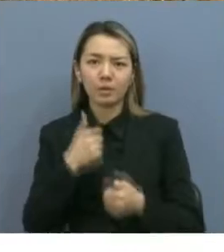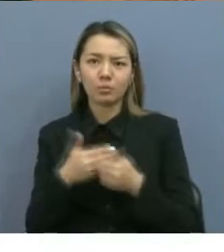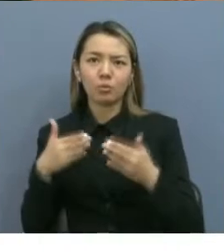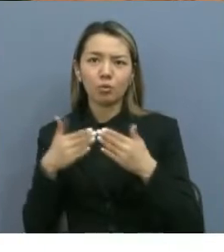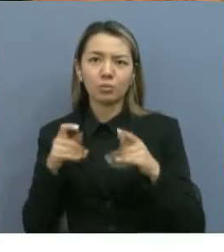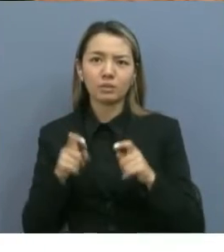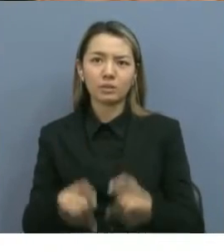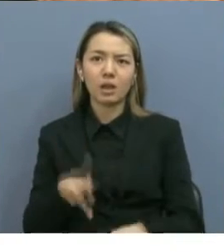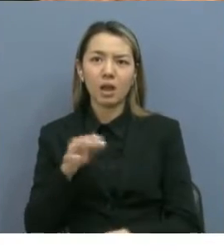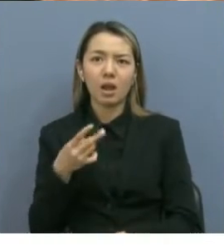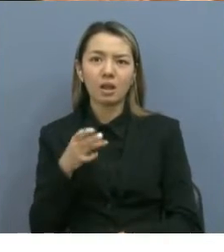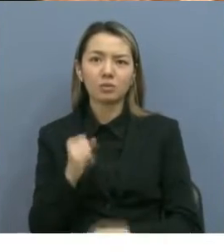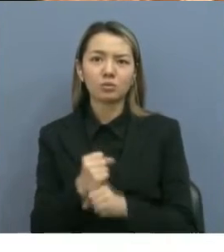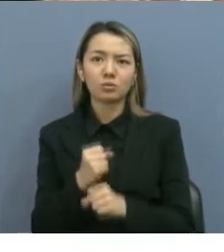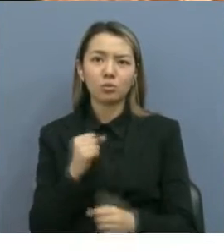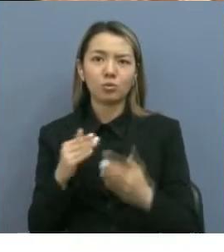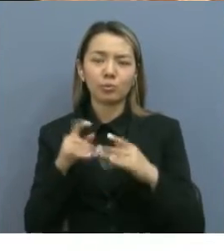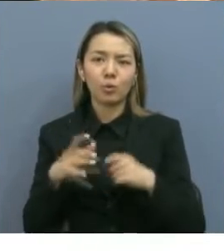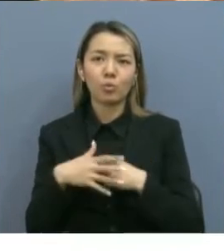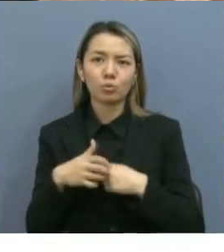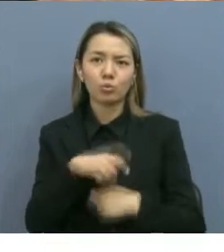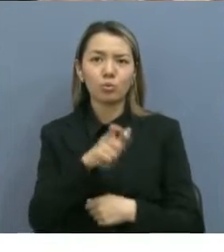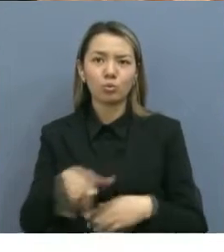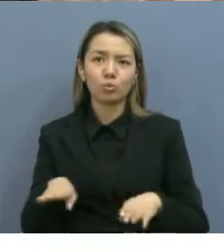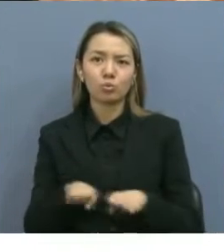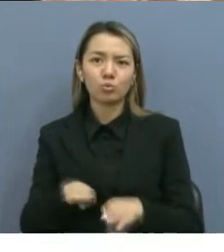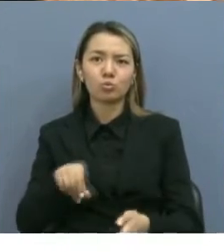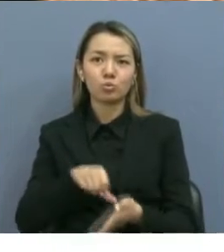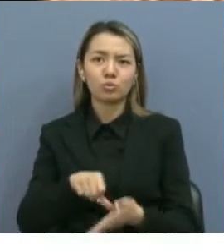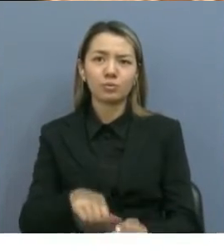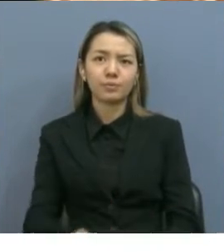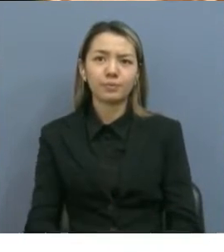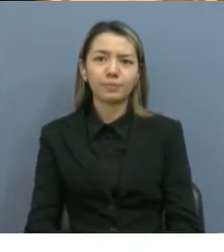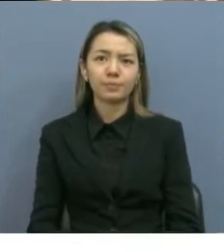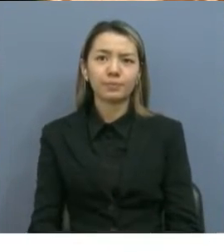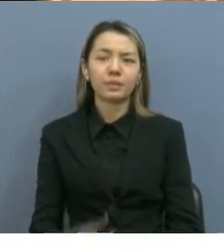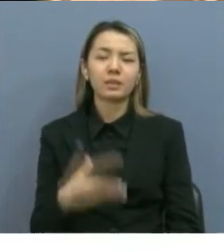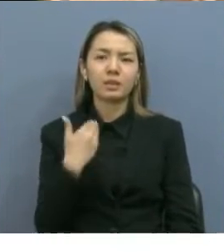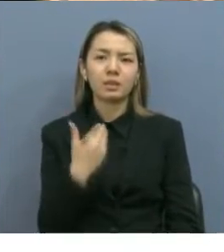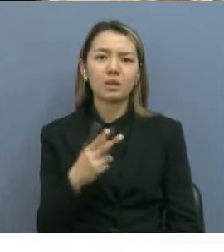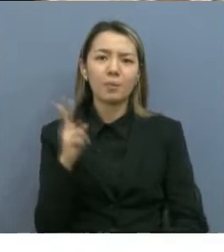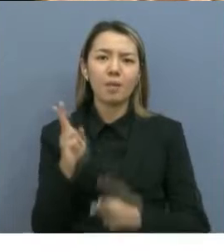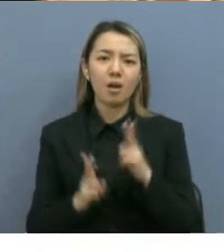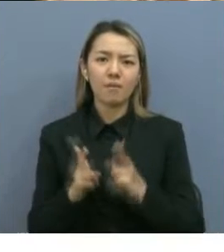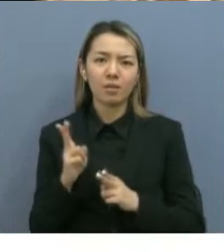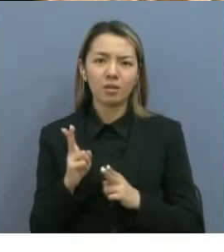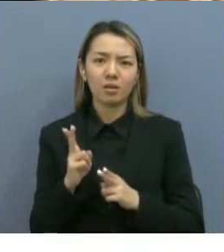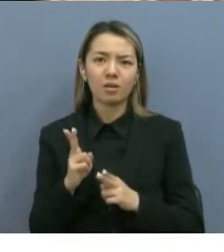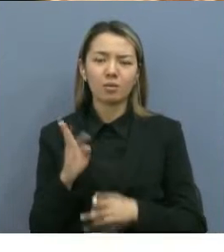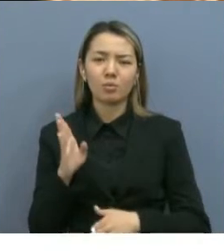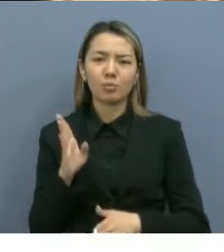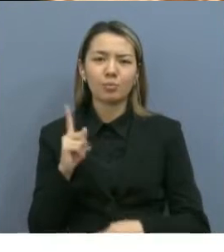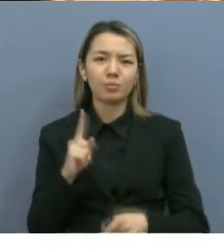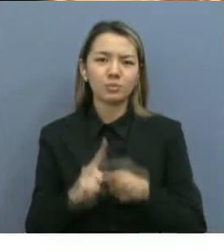болыңыз. Карантин талаптарын сақтап үйде отыруға көкшетаулықтар да үн қосуда. Тәртіп талаптарына неғұрлым